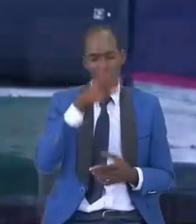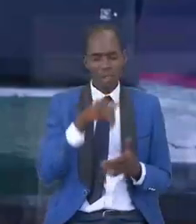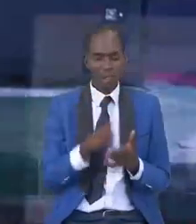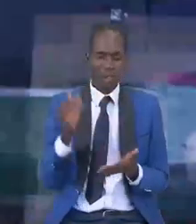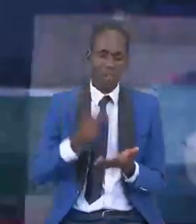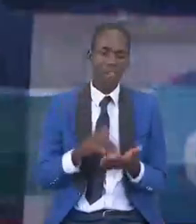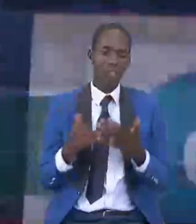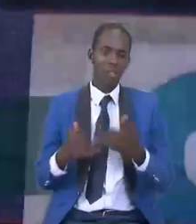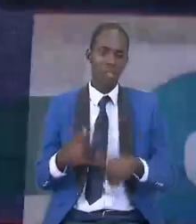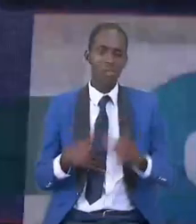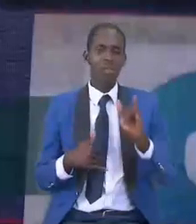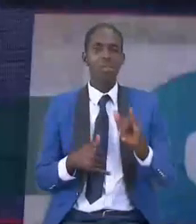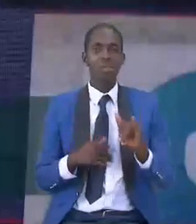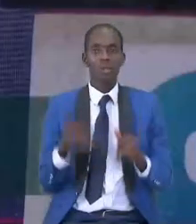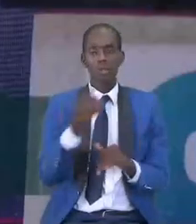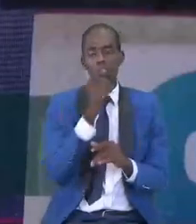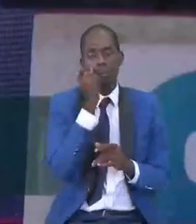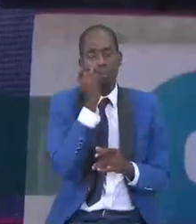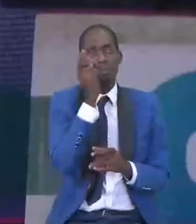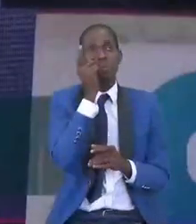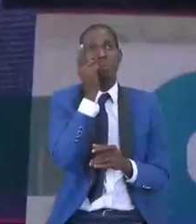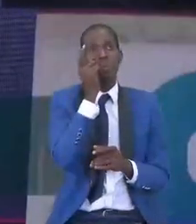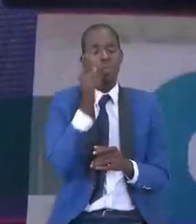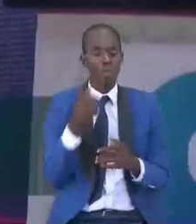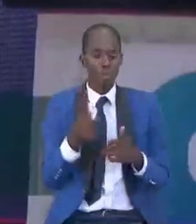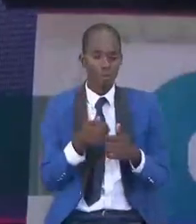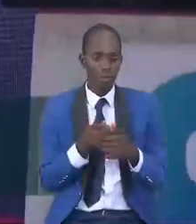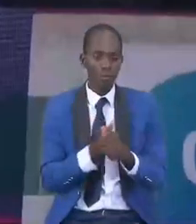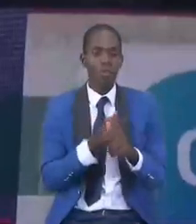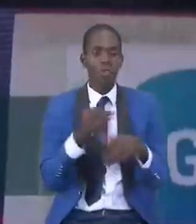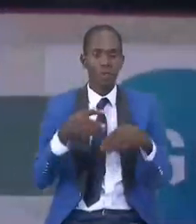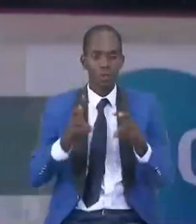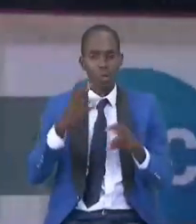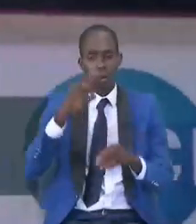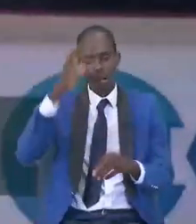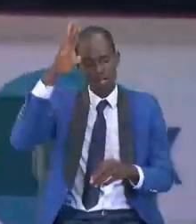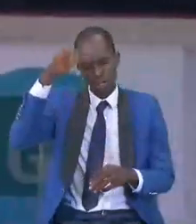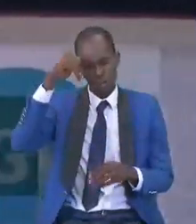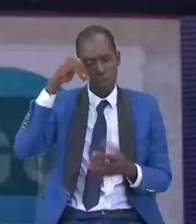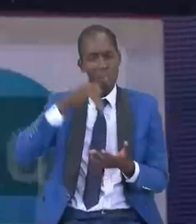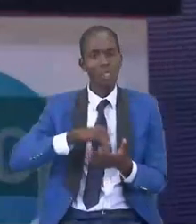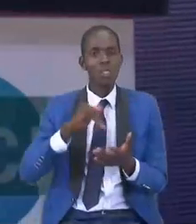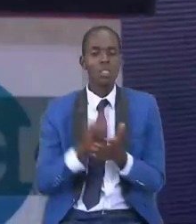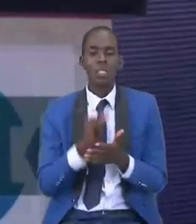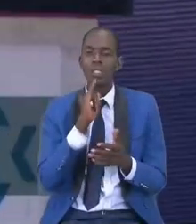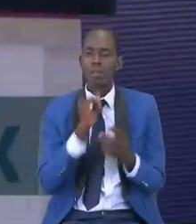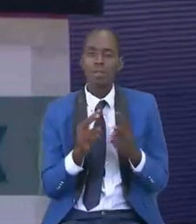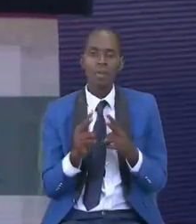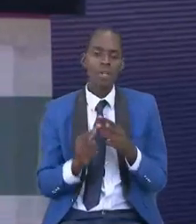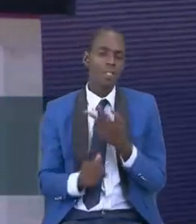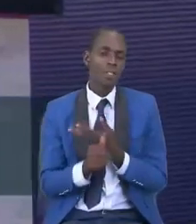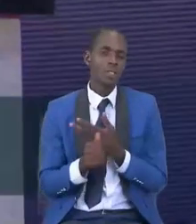Ils vont se réveiller. Ils vont suivre le chemin encore, le même chemin. C'est très dangereux. Troisième point